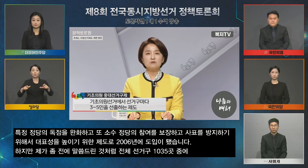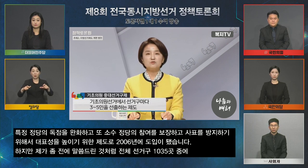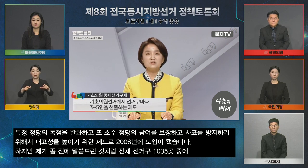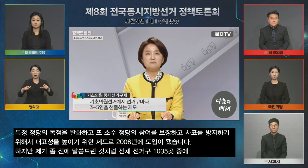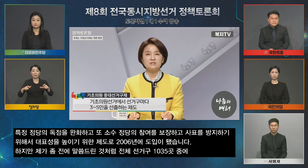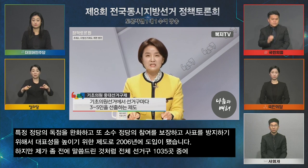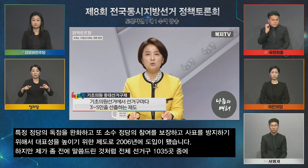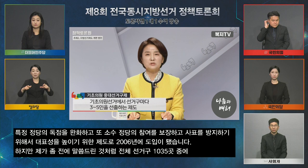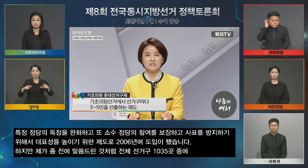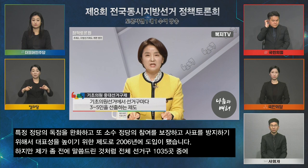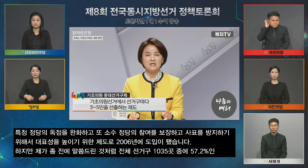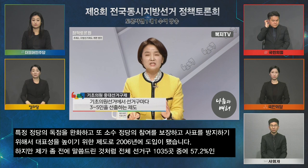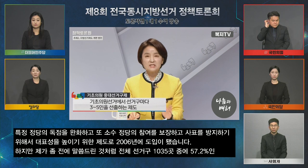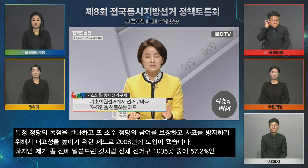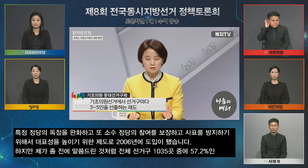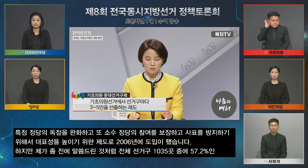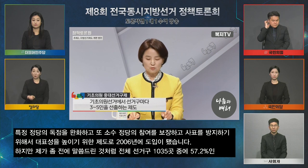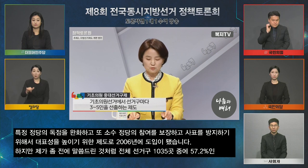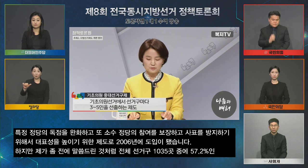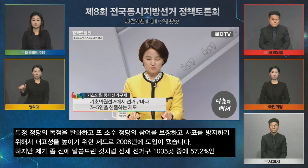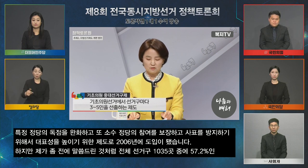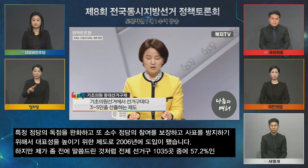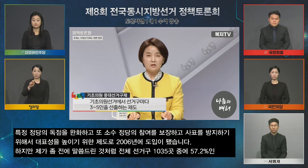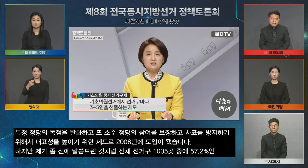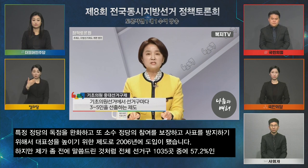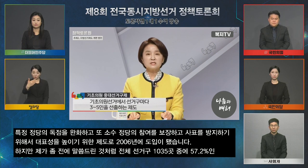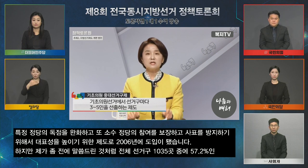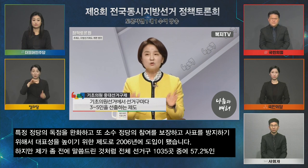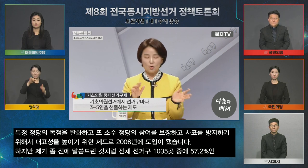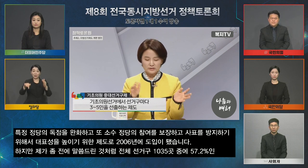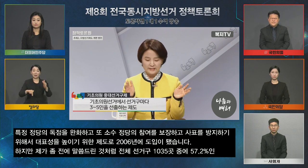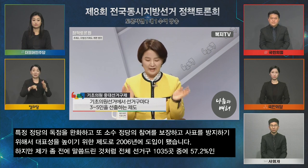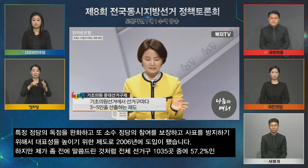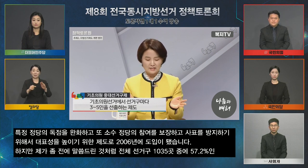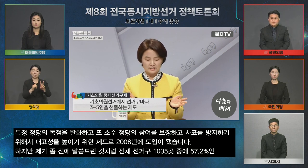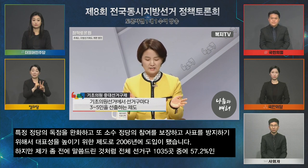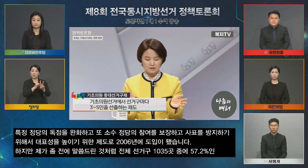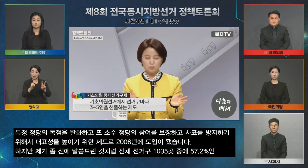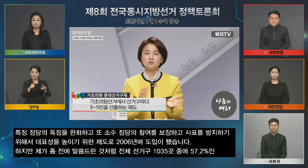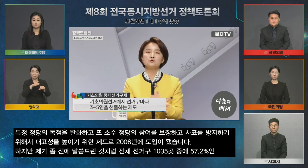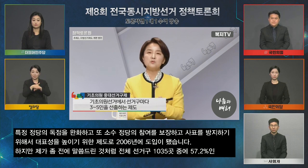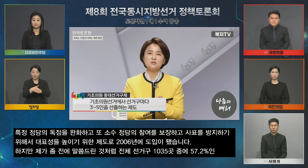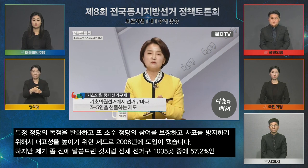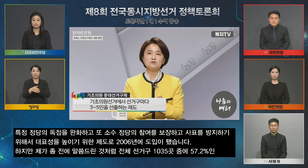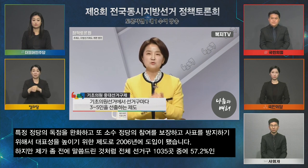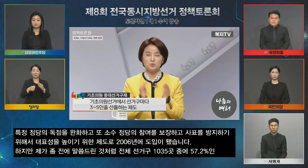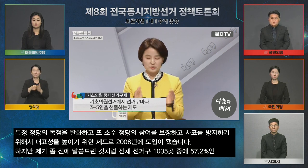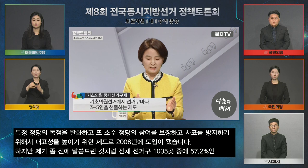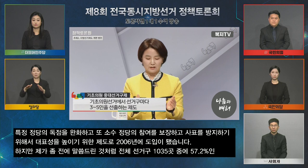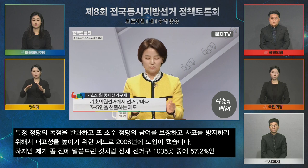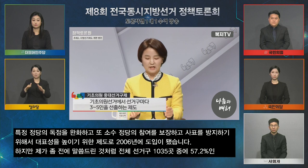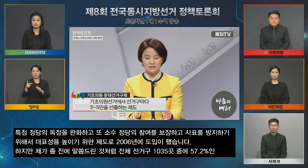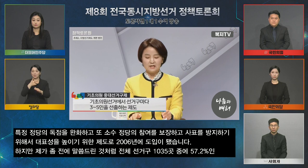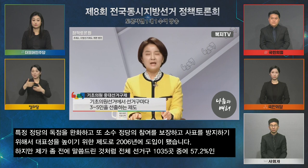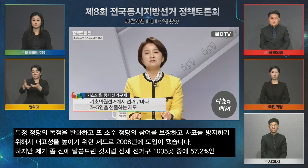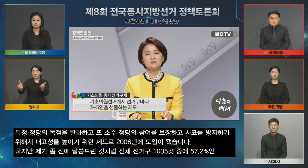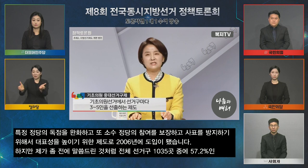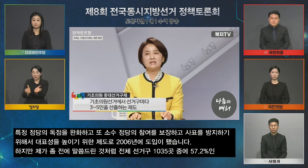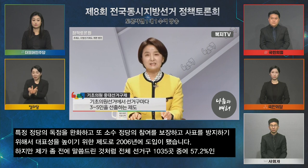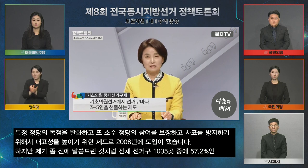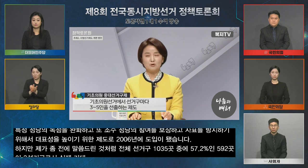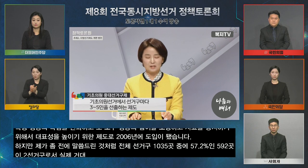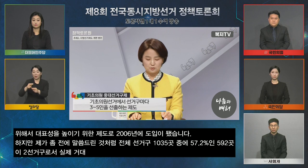592곳이 2인 선거구로서 실제 거대 양당이 복수공천으로 독식하거나